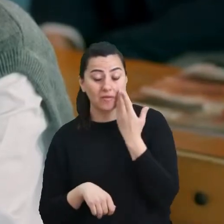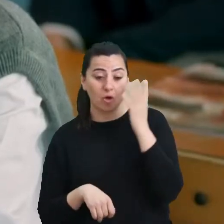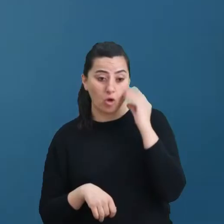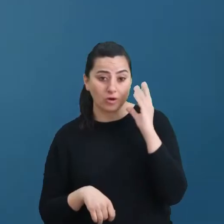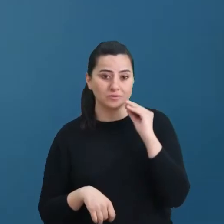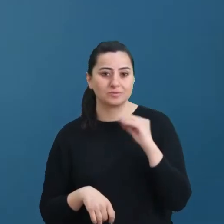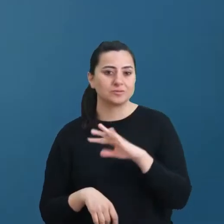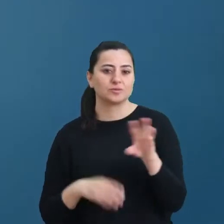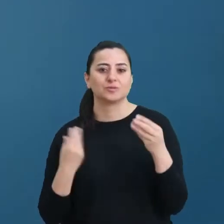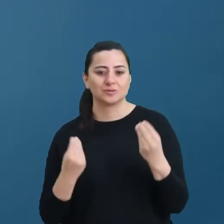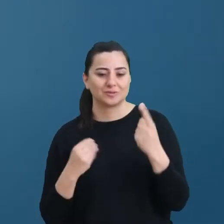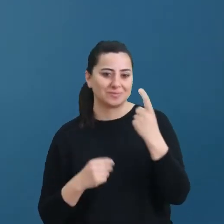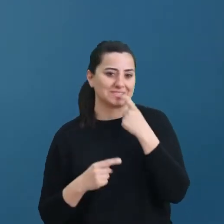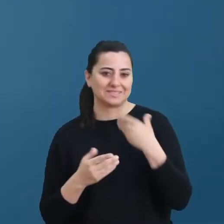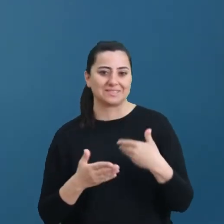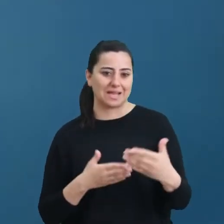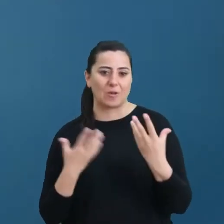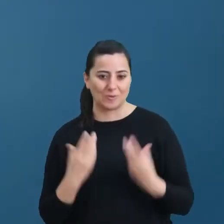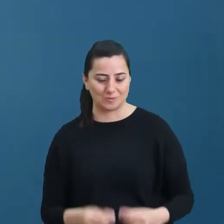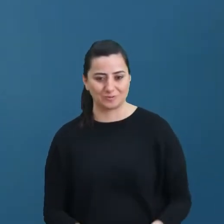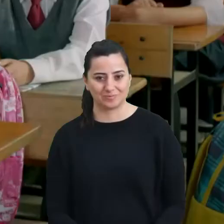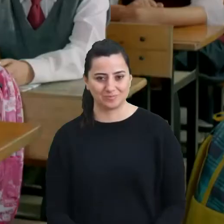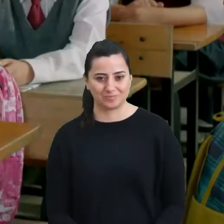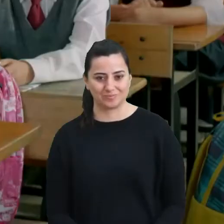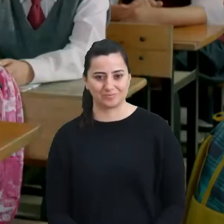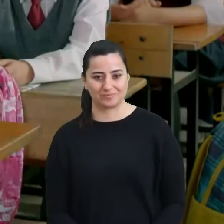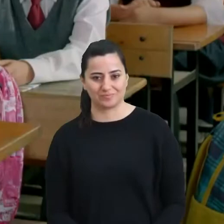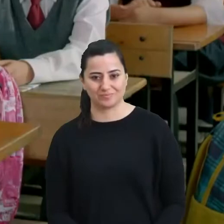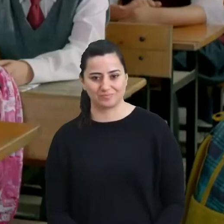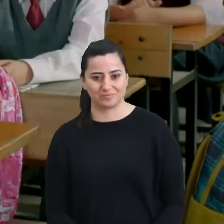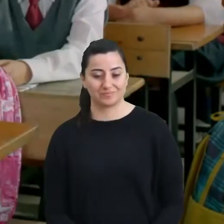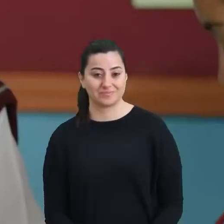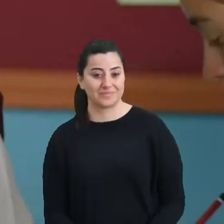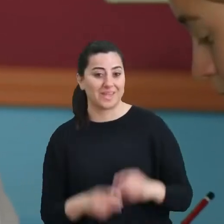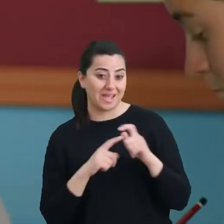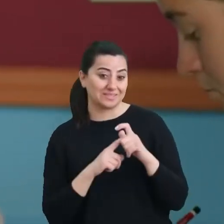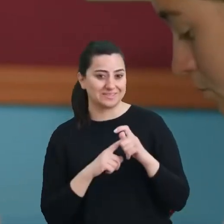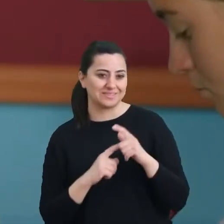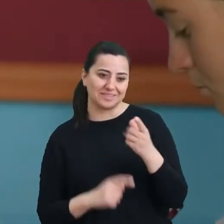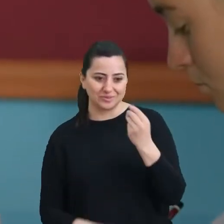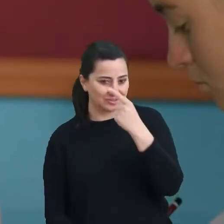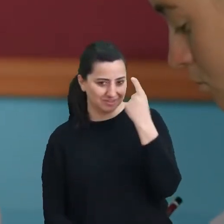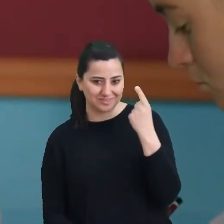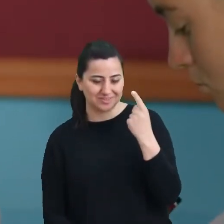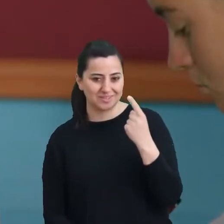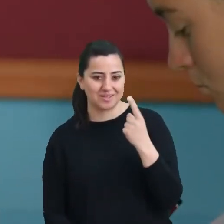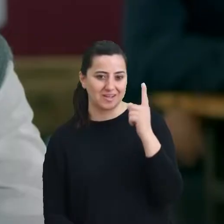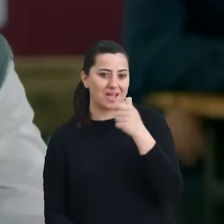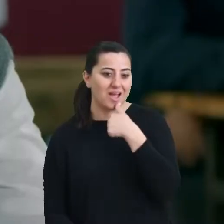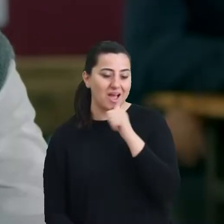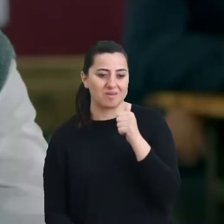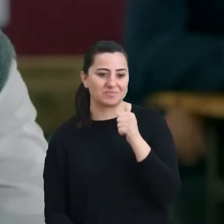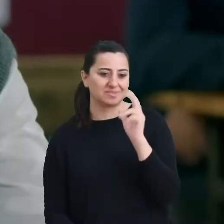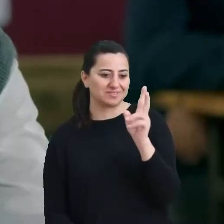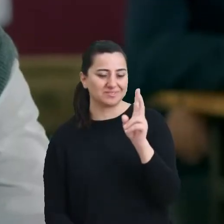da öğrenirsek çok güzel bir yıl geçireceğimize inanıyorum sizinle. Ersin, hadi yine iyisin. Abininki